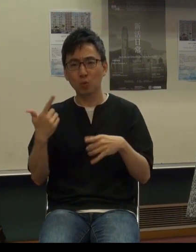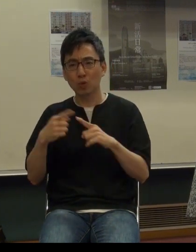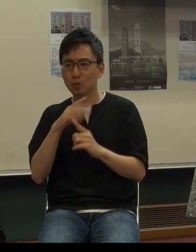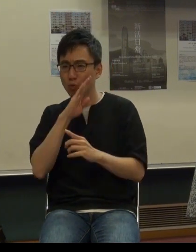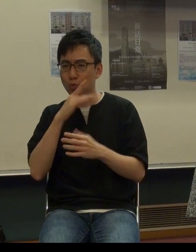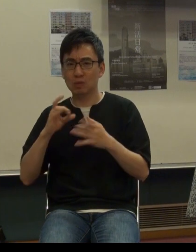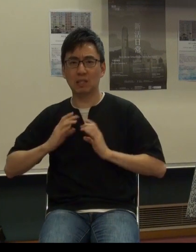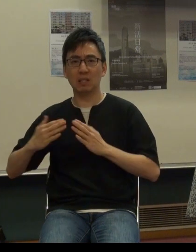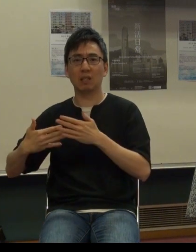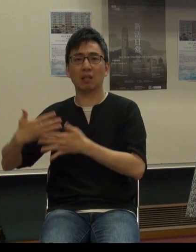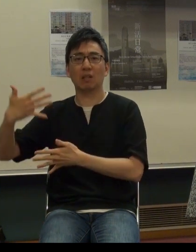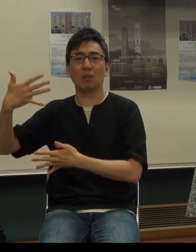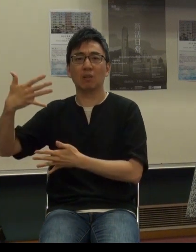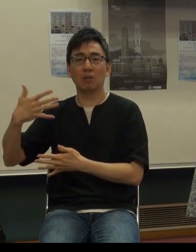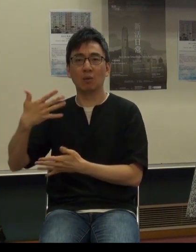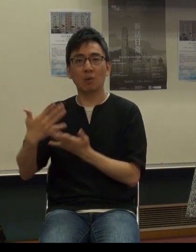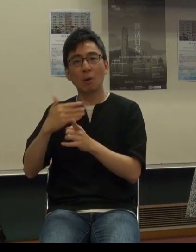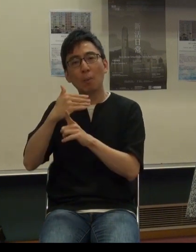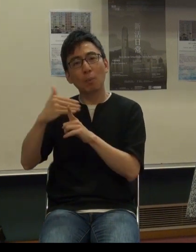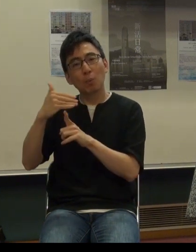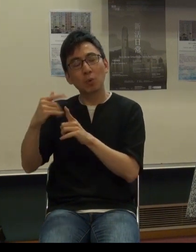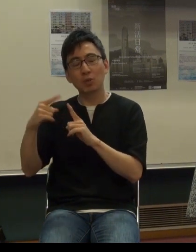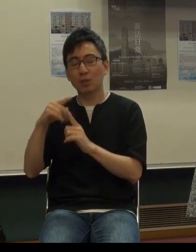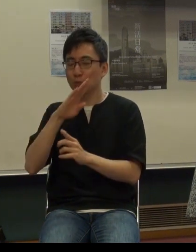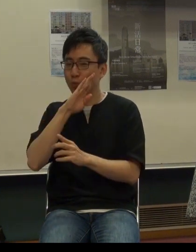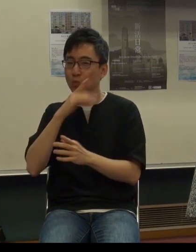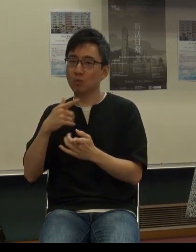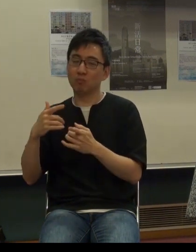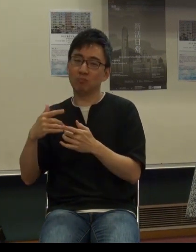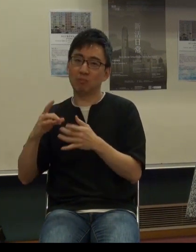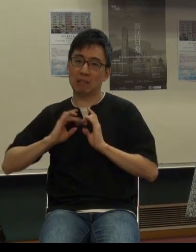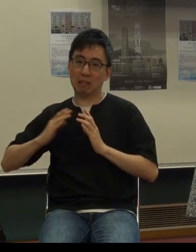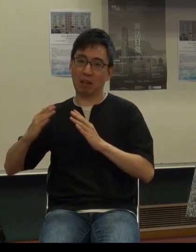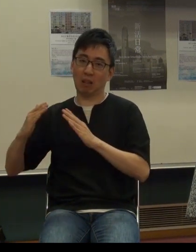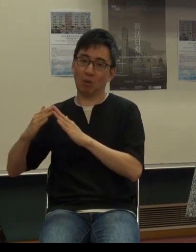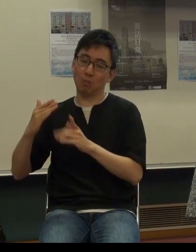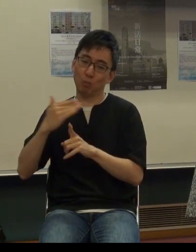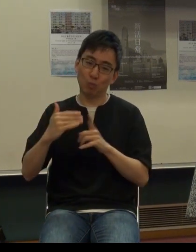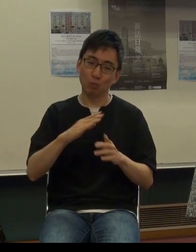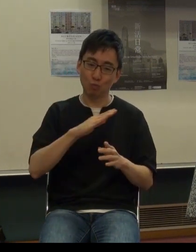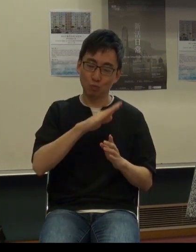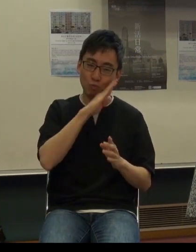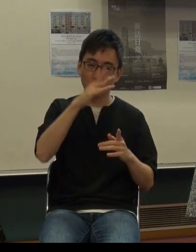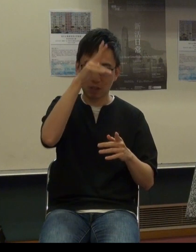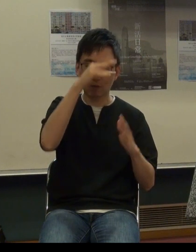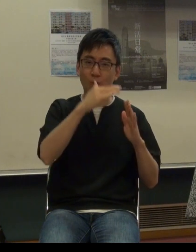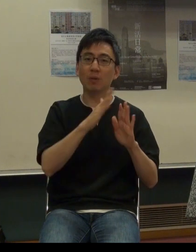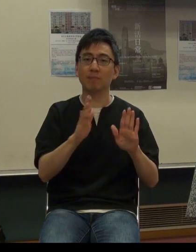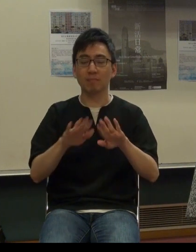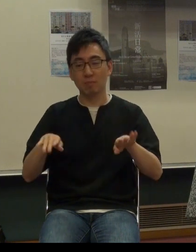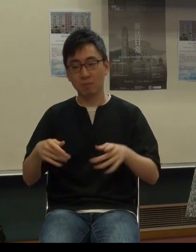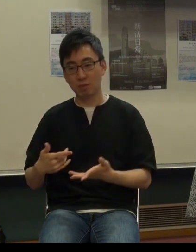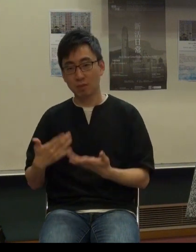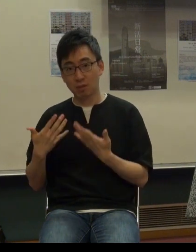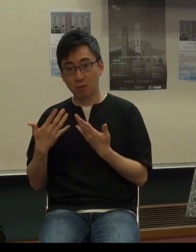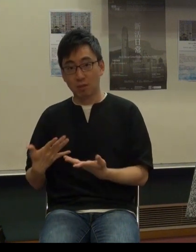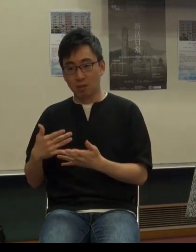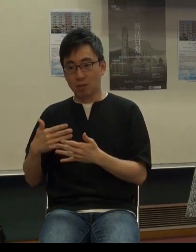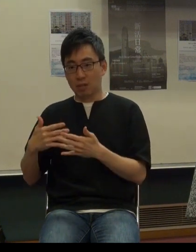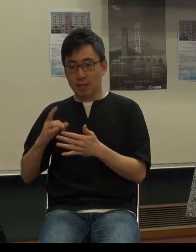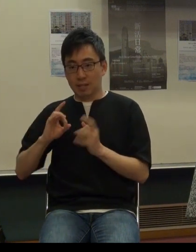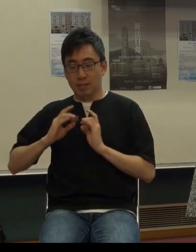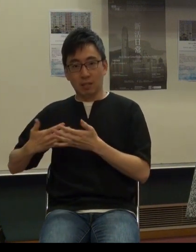樓，起碼有一半啦，另外一半就公共屋邨啦嚇。咁其實而家我哋嘅私人